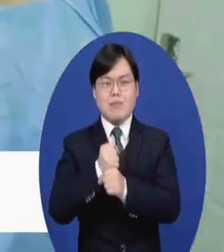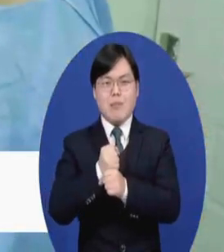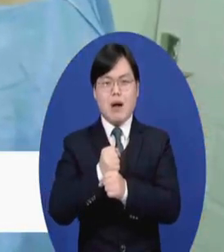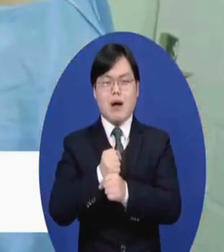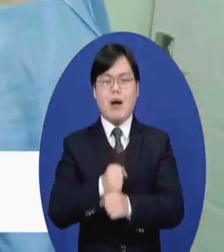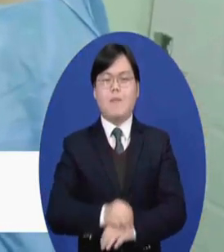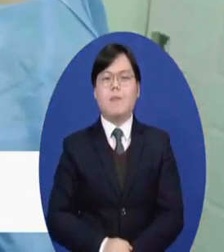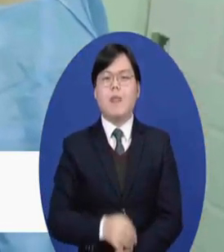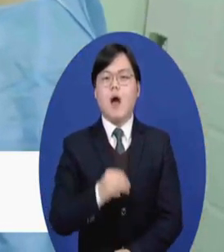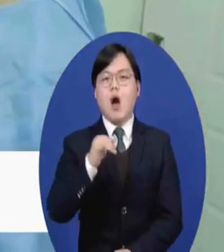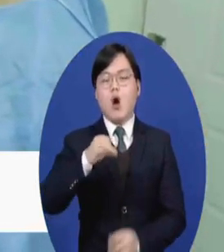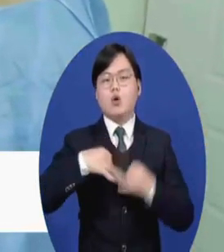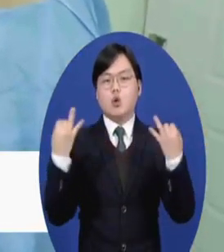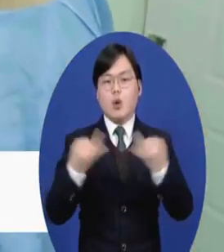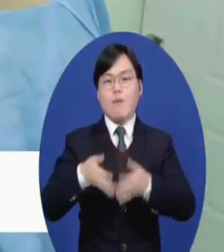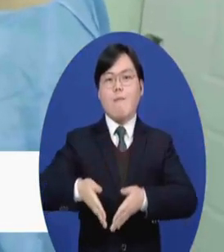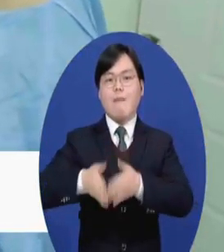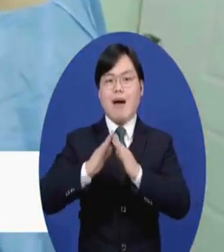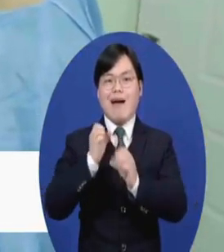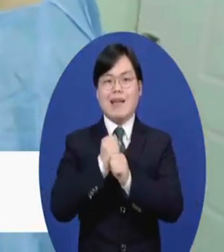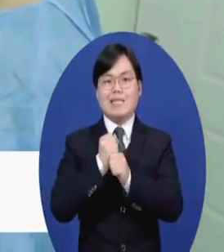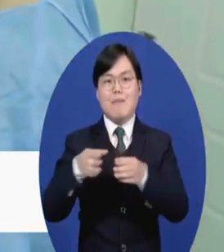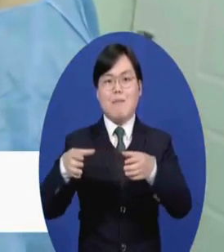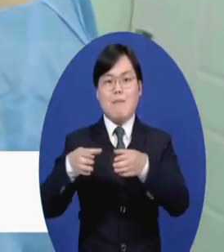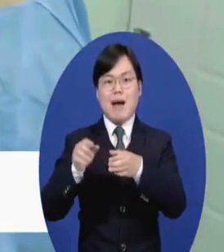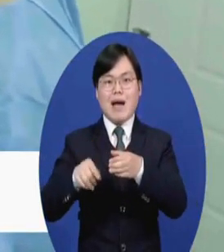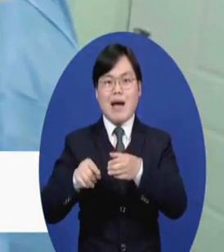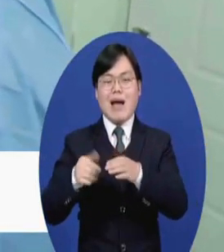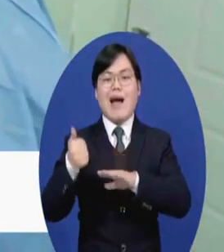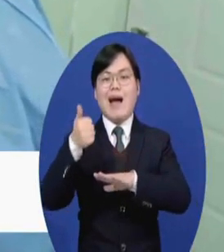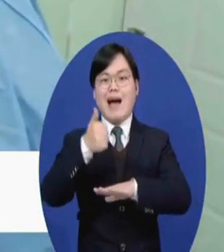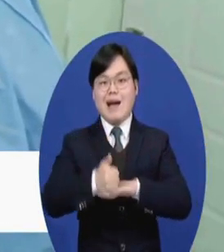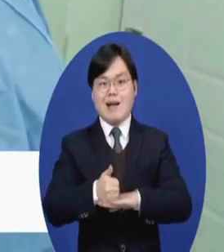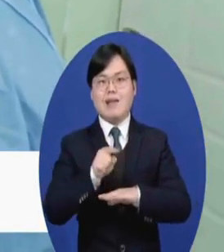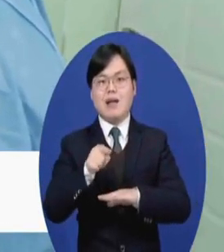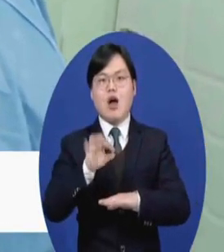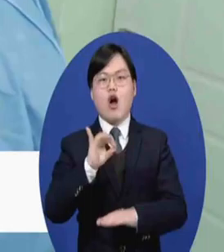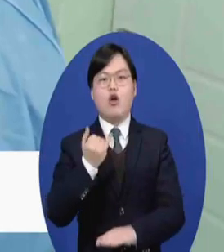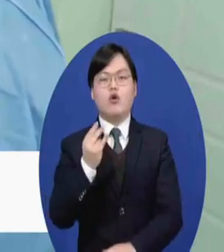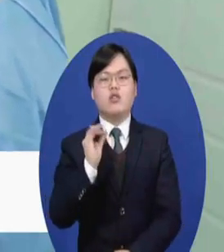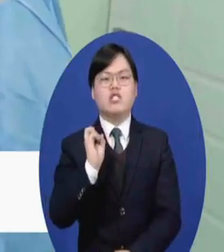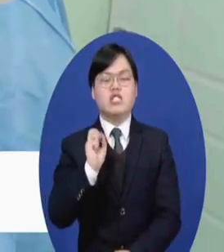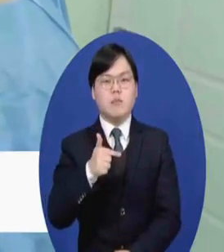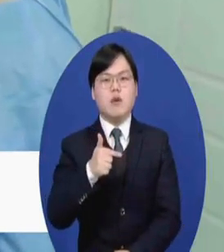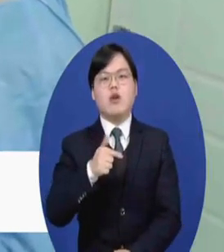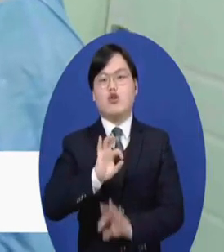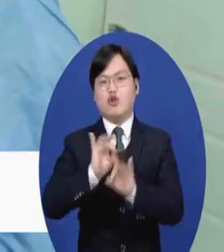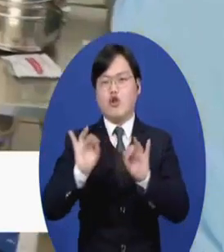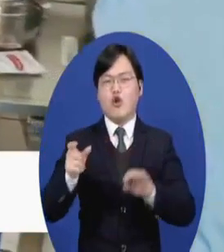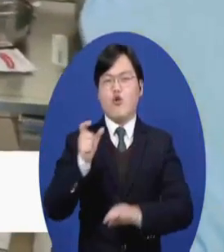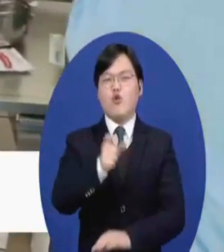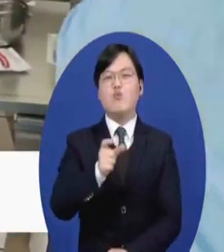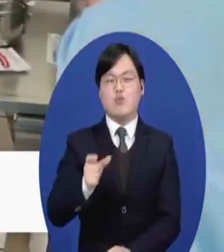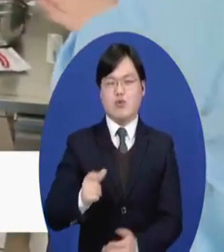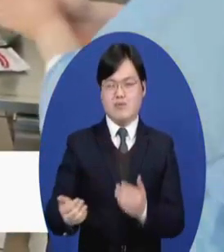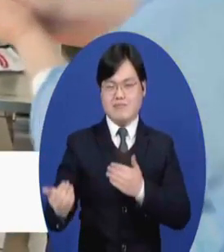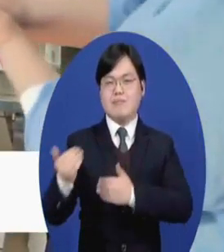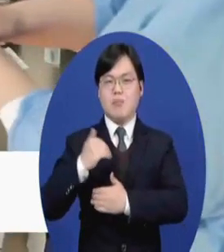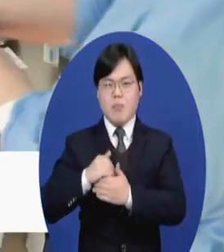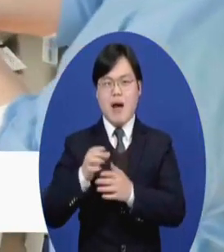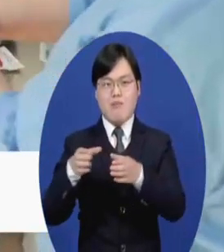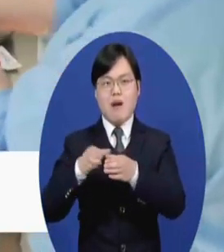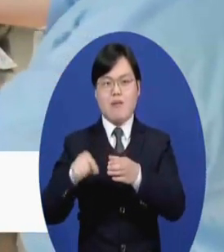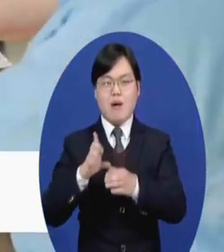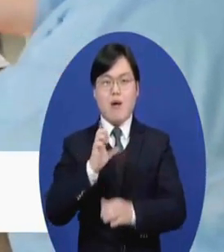баг. Улсын хурлаас байгуулагдсан ажлын хэсгийн гишүүн Чимбүрэн ахалж гишүүдэд оюун чимэг, сүх хатар, одон туяа, жаргалмаанаар багтаж байгаа юм.